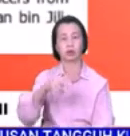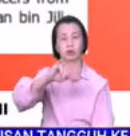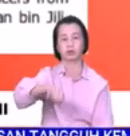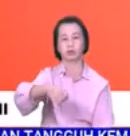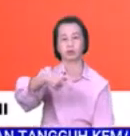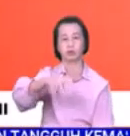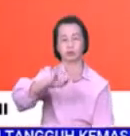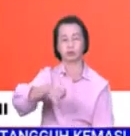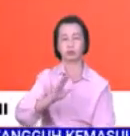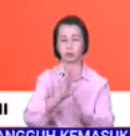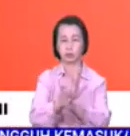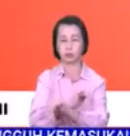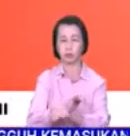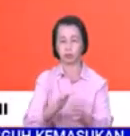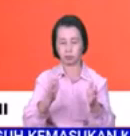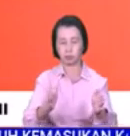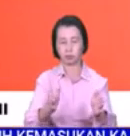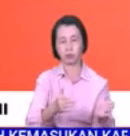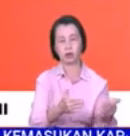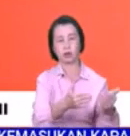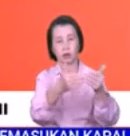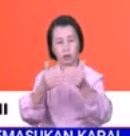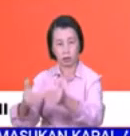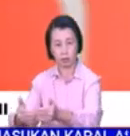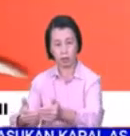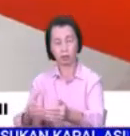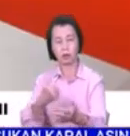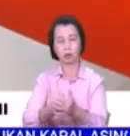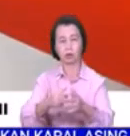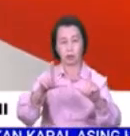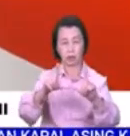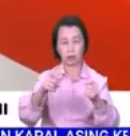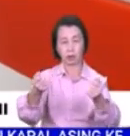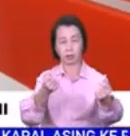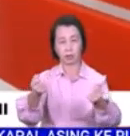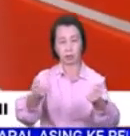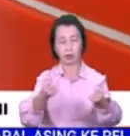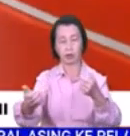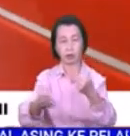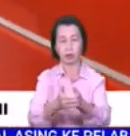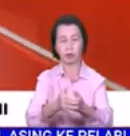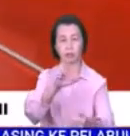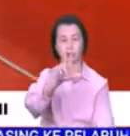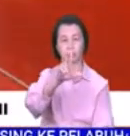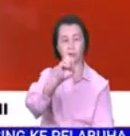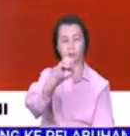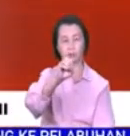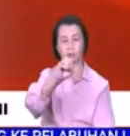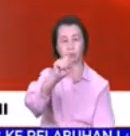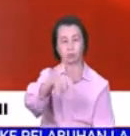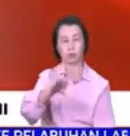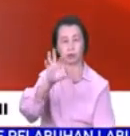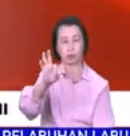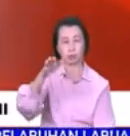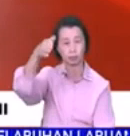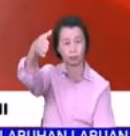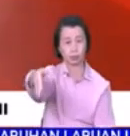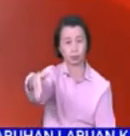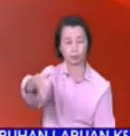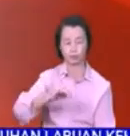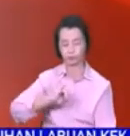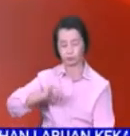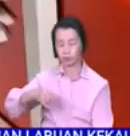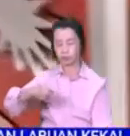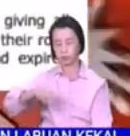JPJ Sarawak juga melanjutkan tempoh pembayaran cukai jalan dan lesen memandu sehingga 30 September depan. Selain itu,